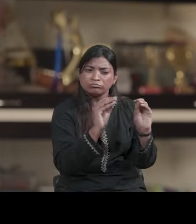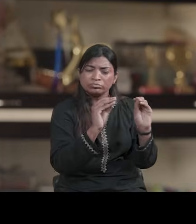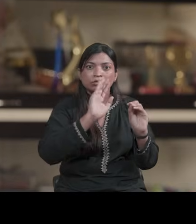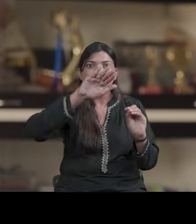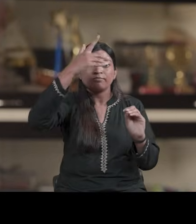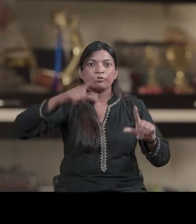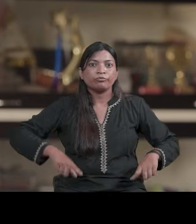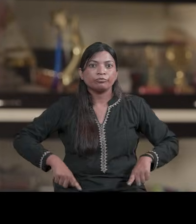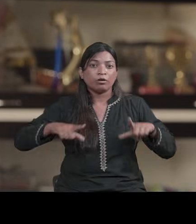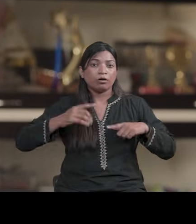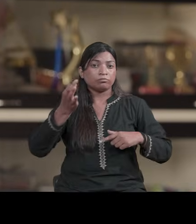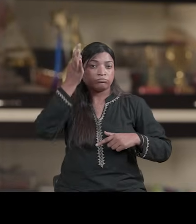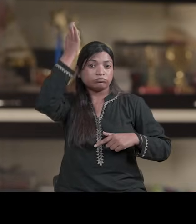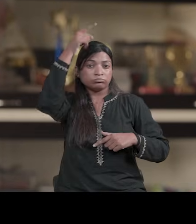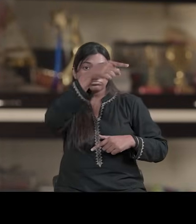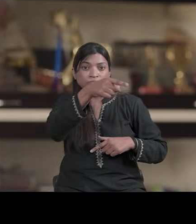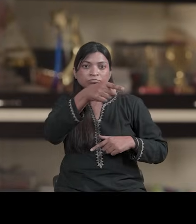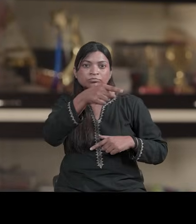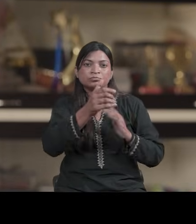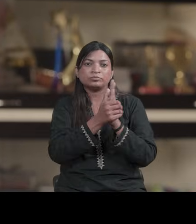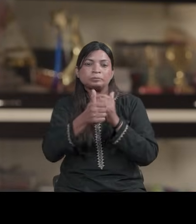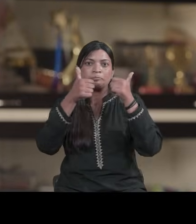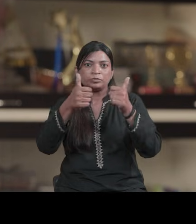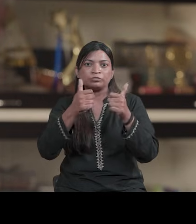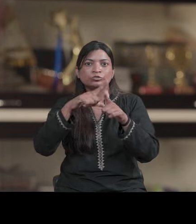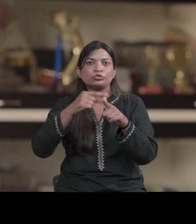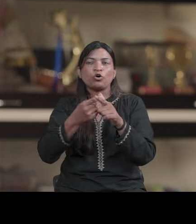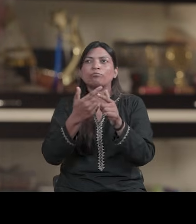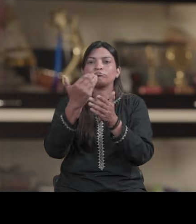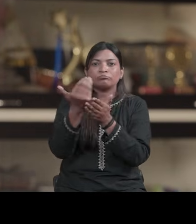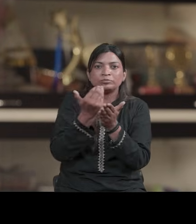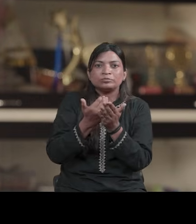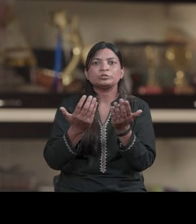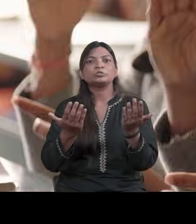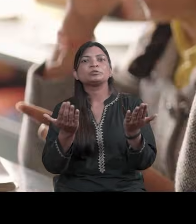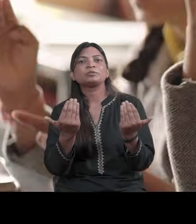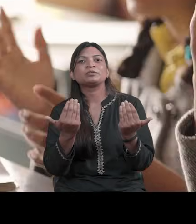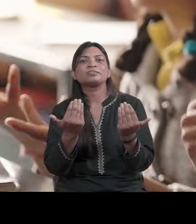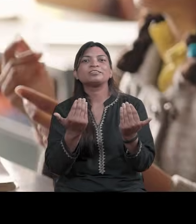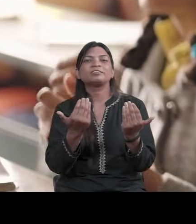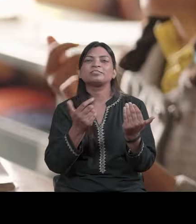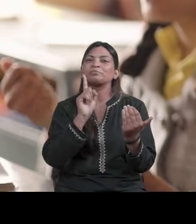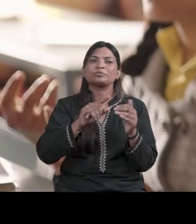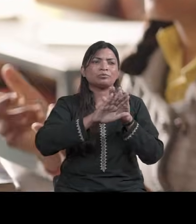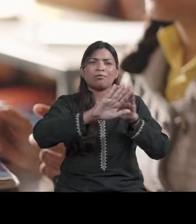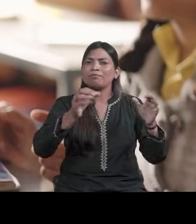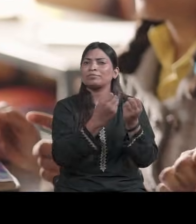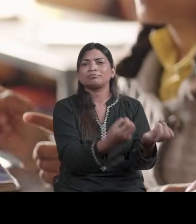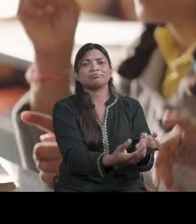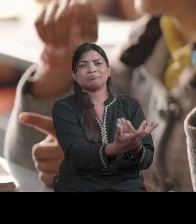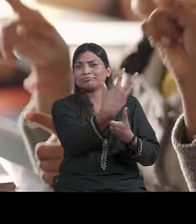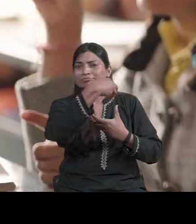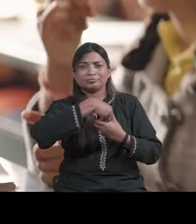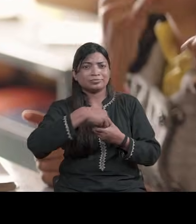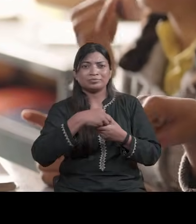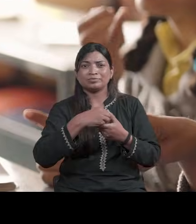सेंटर पे इतनी सारी बच्चियाँ आती हैं तो हम उनको बिल्कुल फ्री ऑफ कॉस्ट रखते हैं, कोई फीस उनसे चार्ज नहीं करते हैं और उनको फैसिलिटी भी